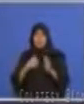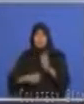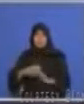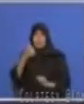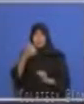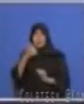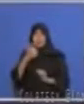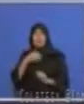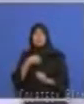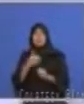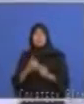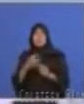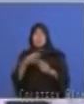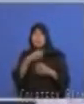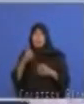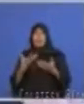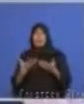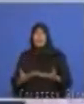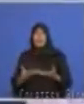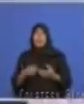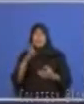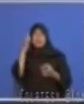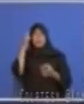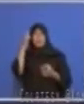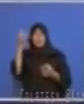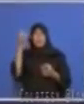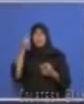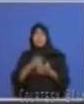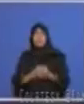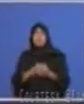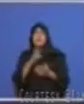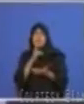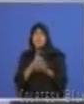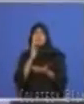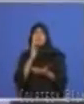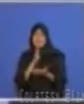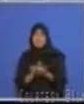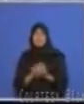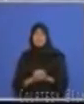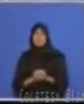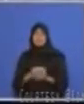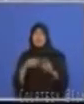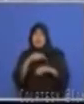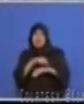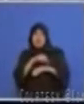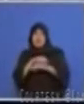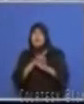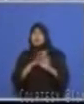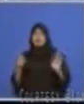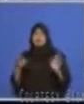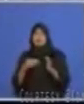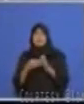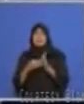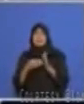apa yang mempertemukan Kami adalah ideologi visi misi dan program waktunya habis Pak Az Pak Tanri Bali